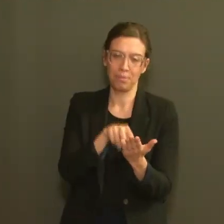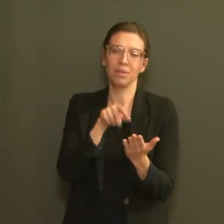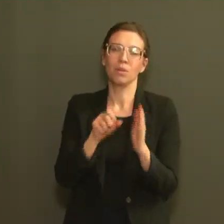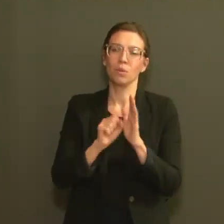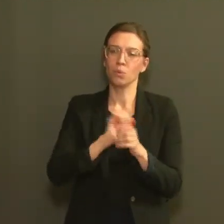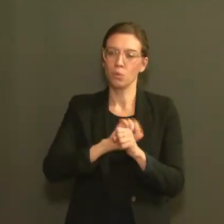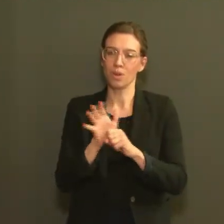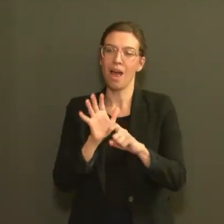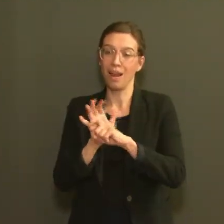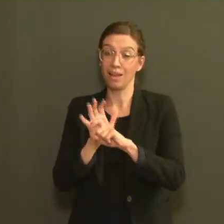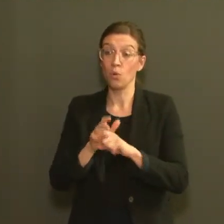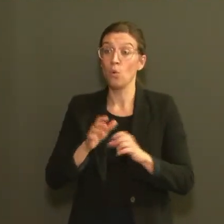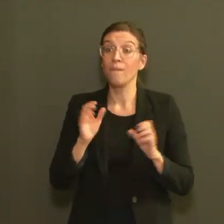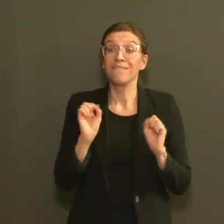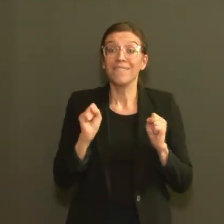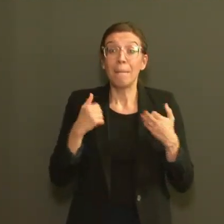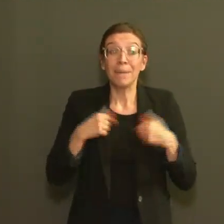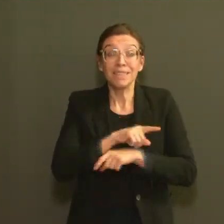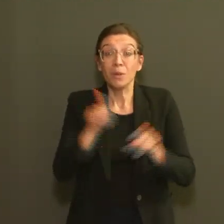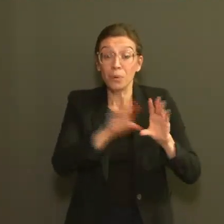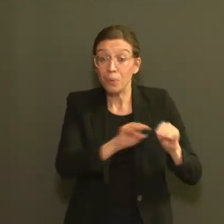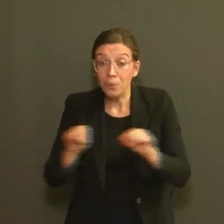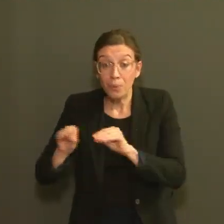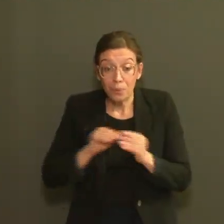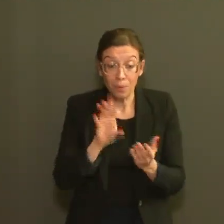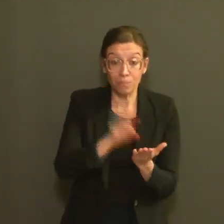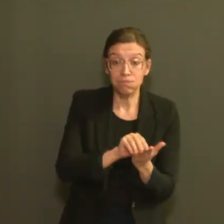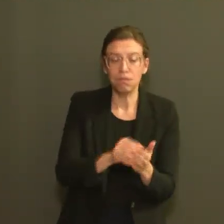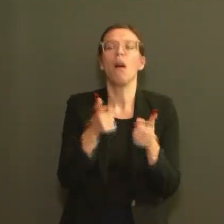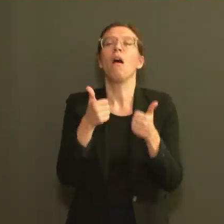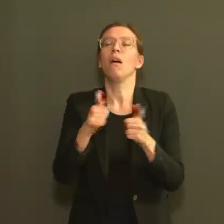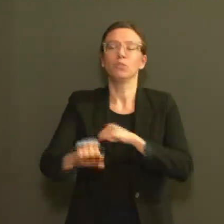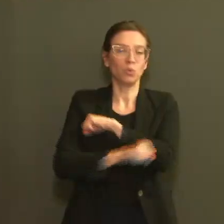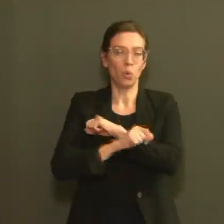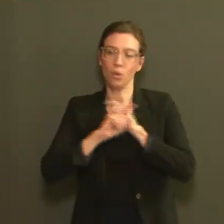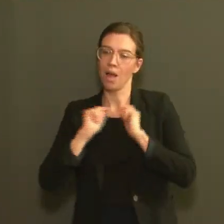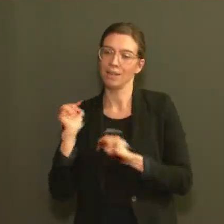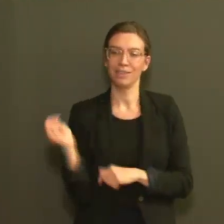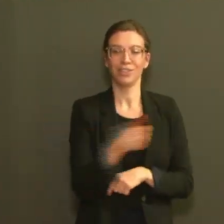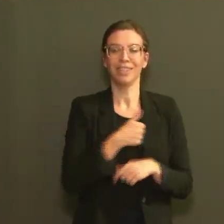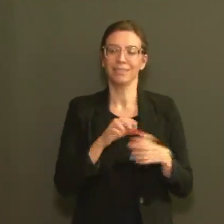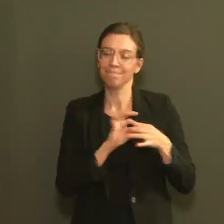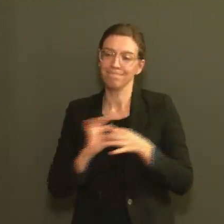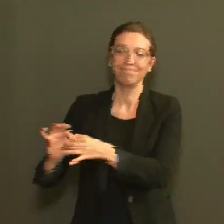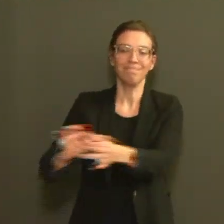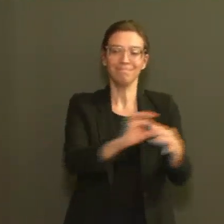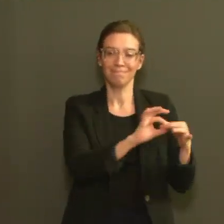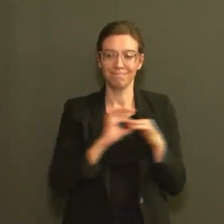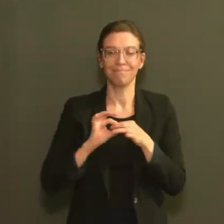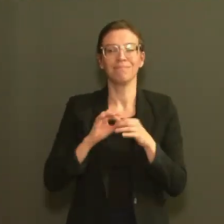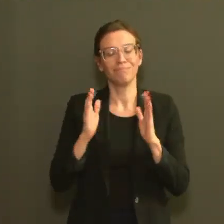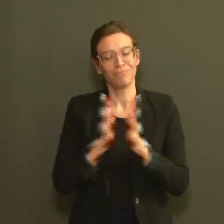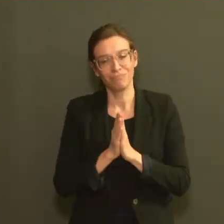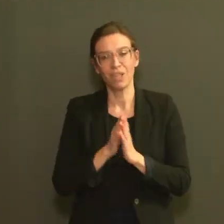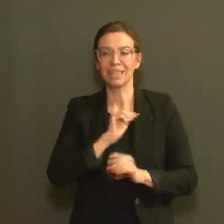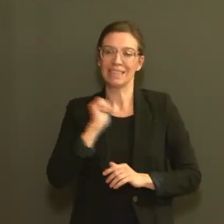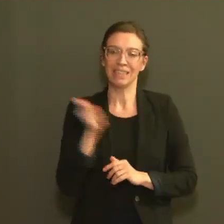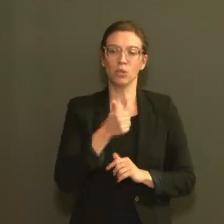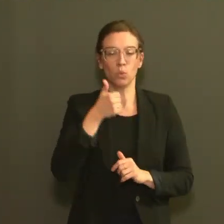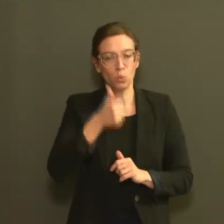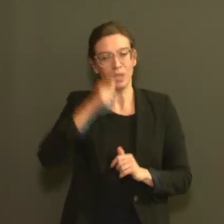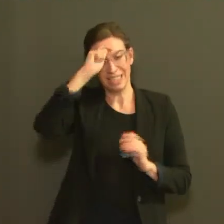beter. Enkel door samen alle maatregelen te respecteren, zullen we erin slagen om de curves naar beneden te halen.